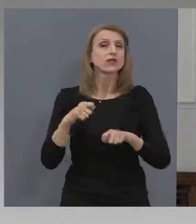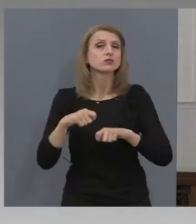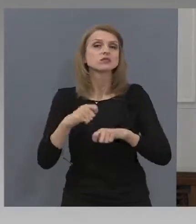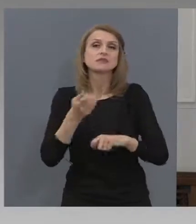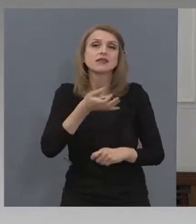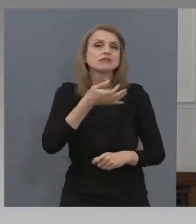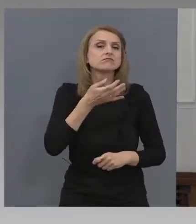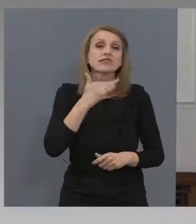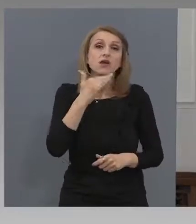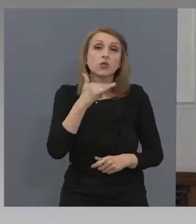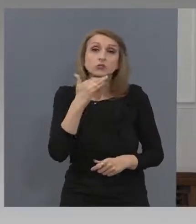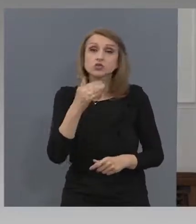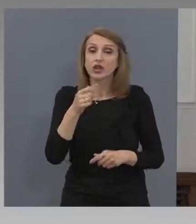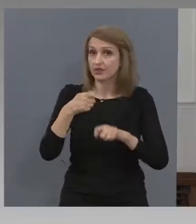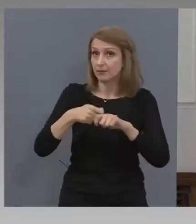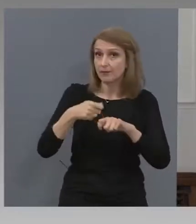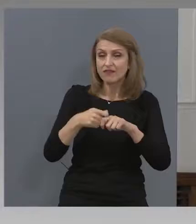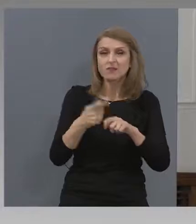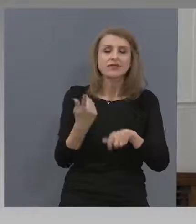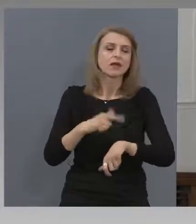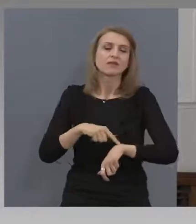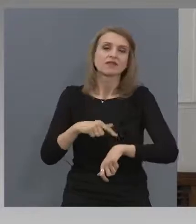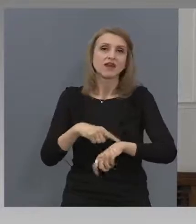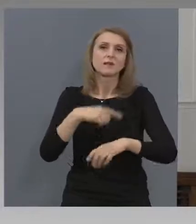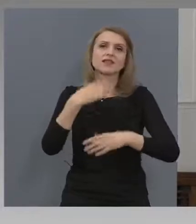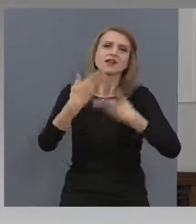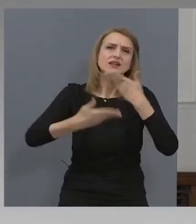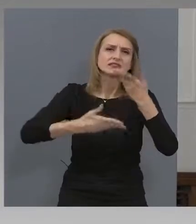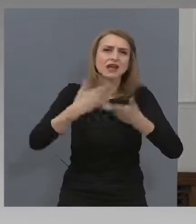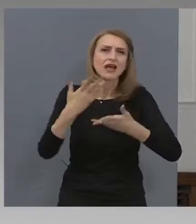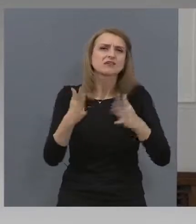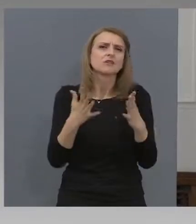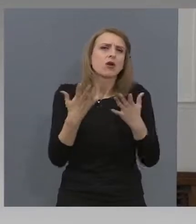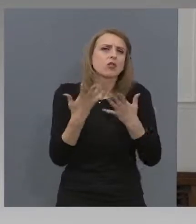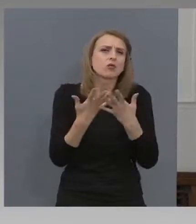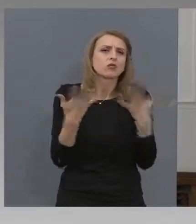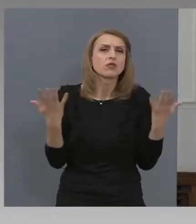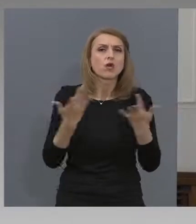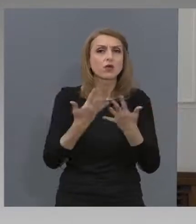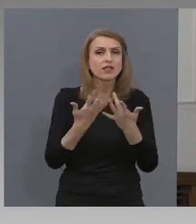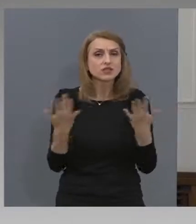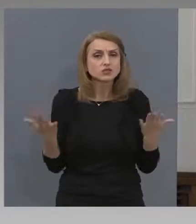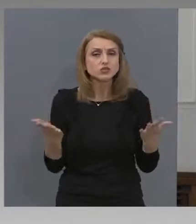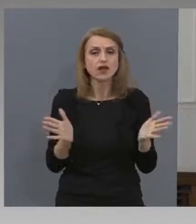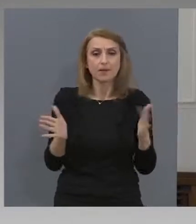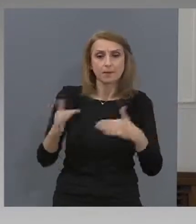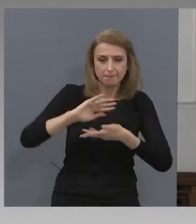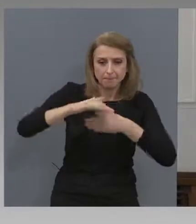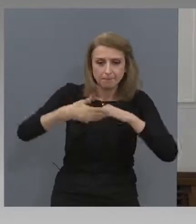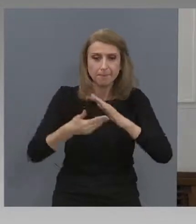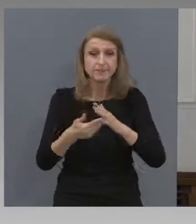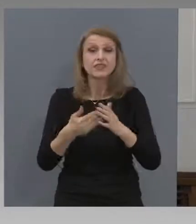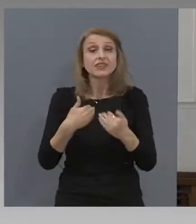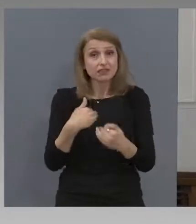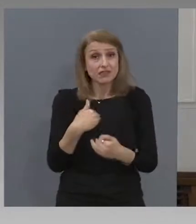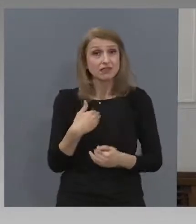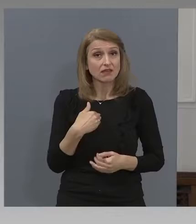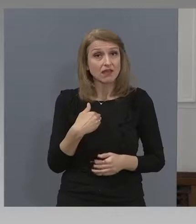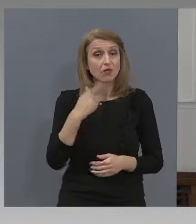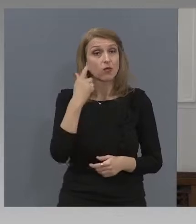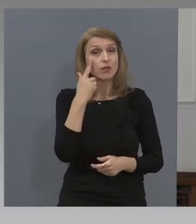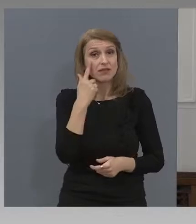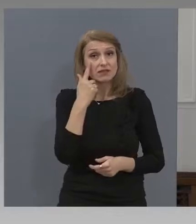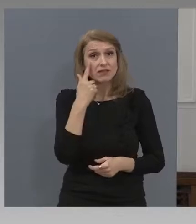производителите, няма време да разказвам колко хиляди неща и агрономи вместо тях и пакетажи, но ние се опитваме